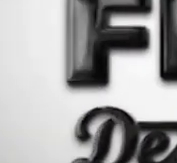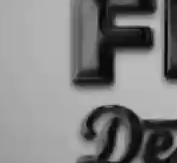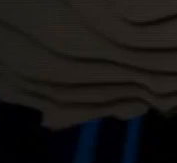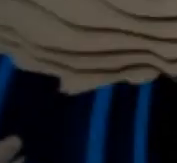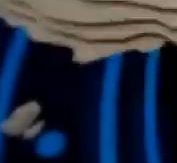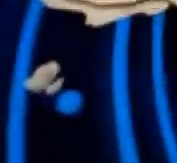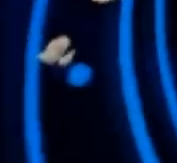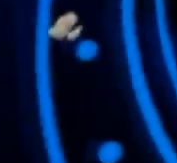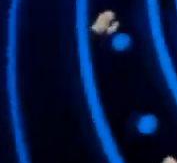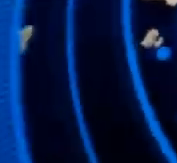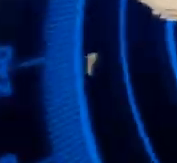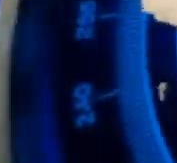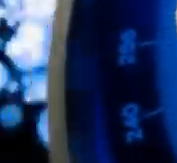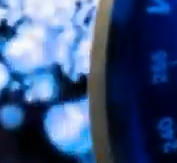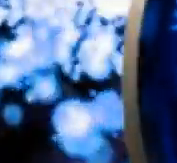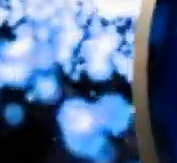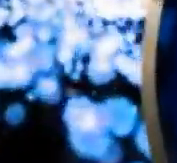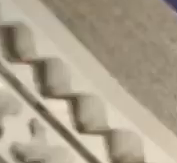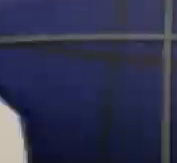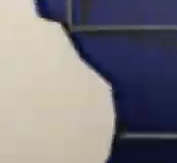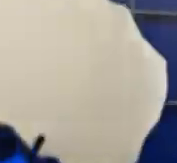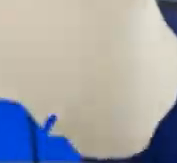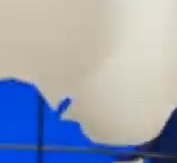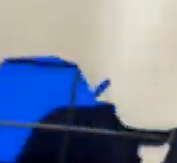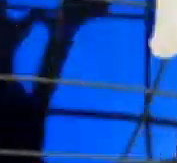की धड़कन.